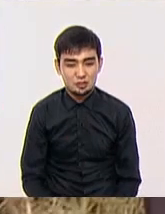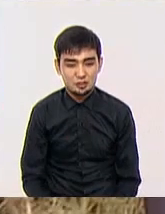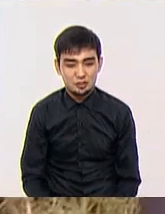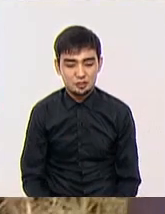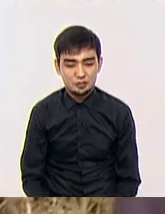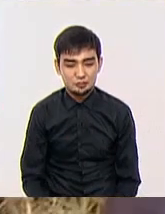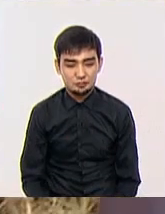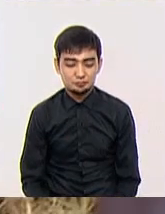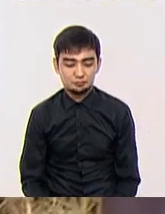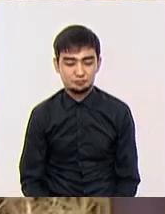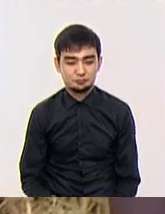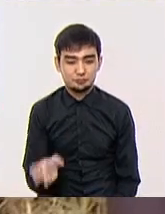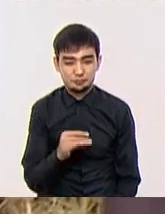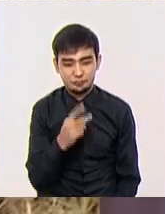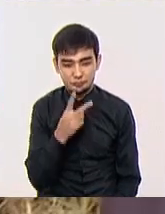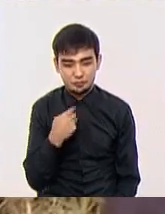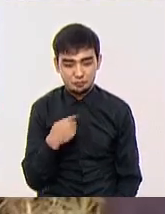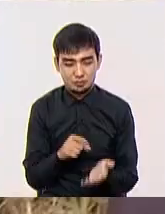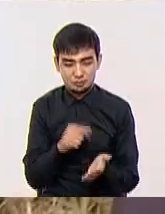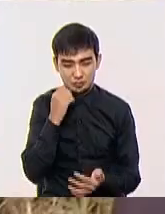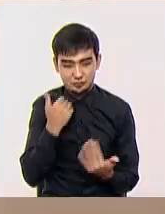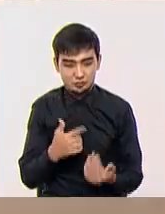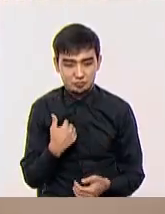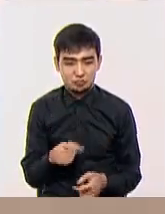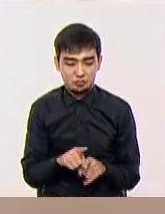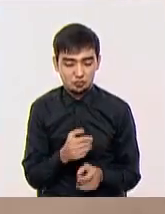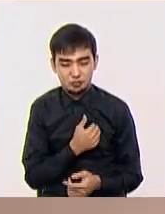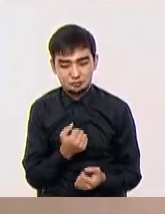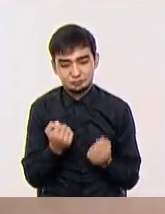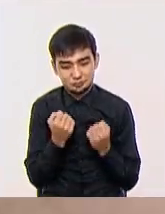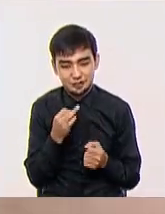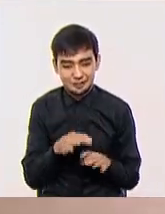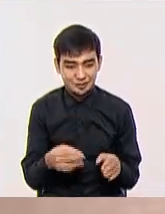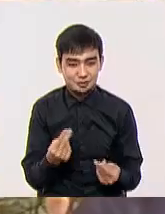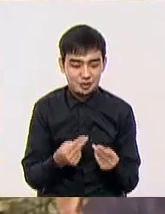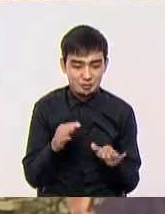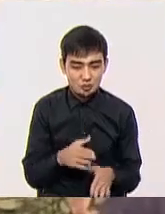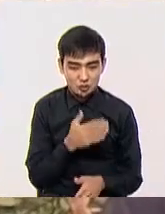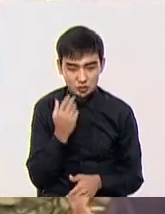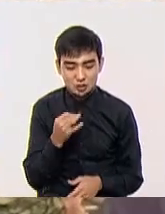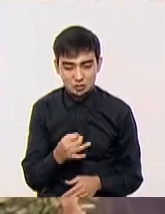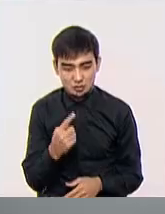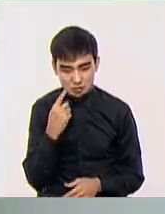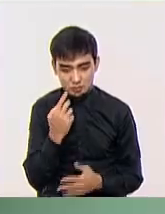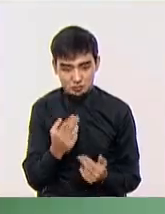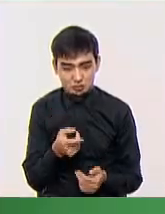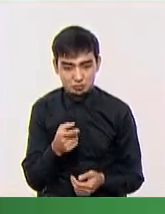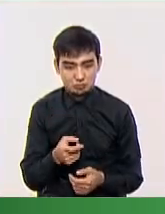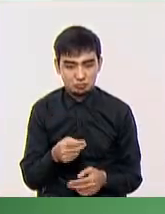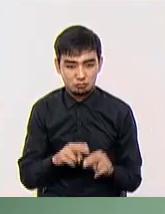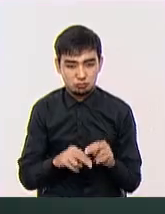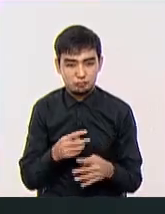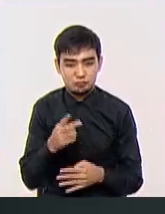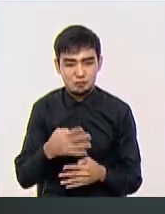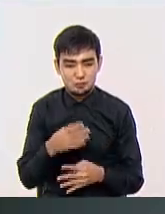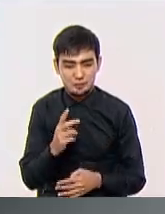Тренажеры какие-то, все-таки уже пенсионеры, хочется позаниматься. Детям негде заниматься. Ну, конечно, обидно.